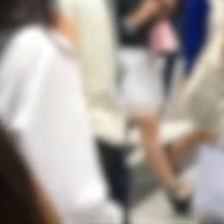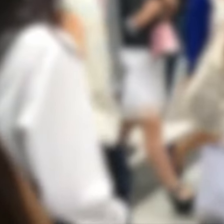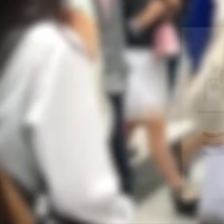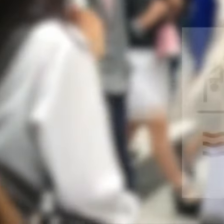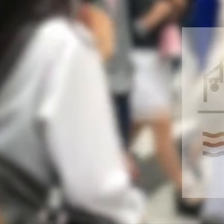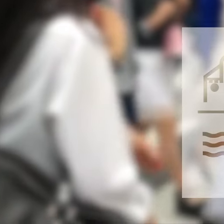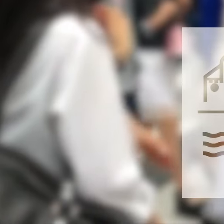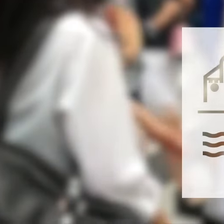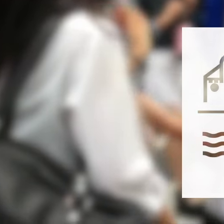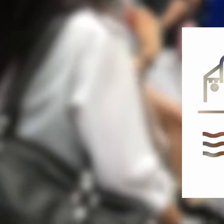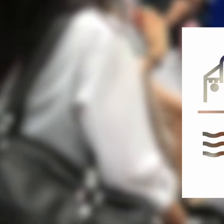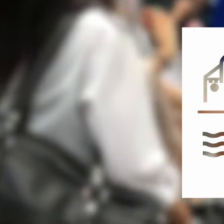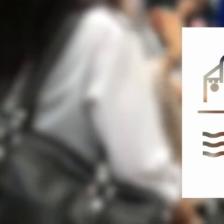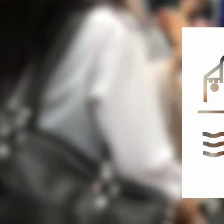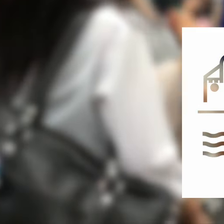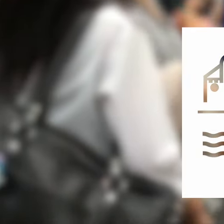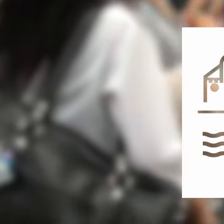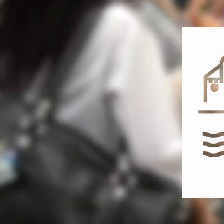resurrezione